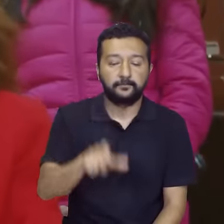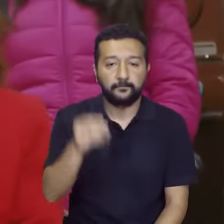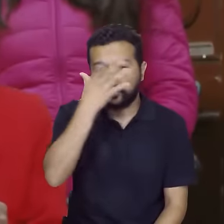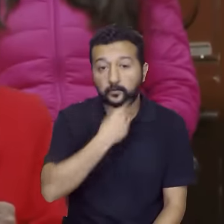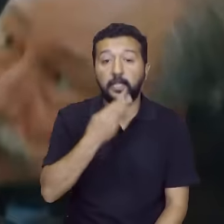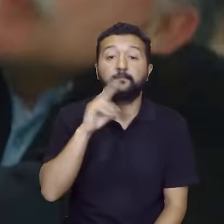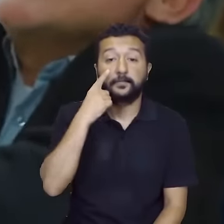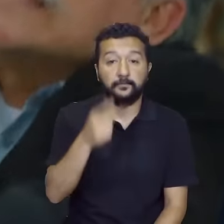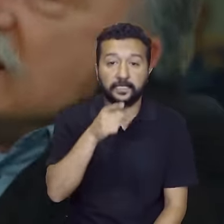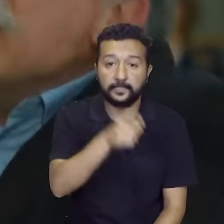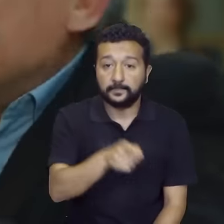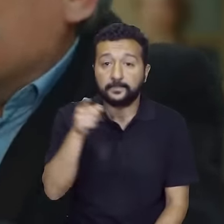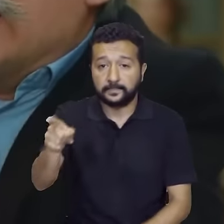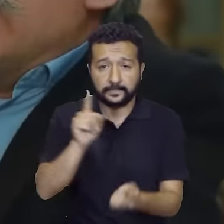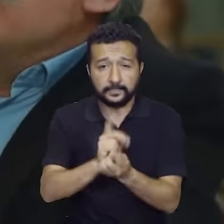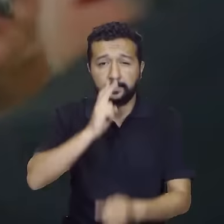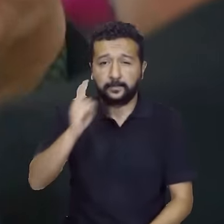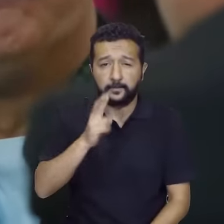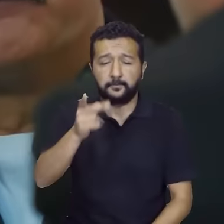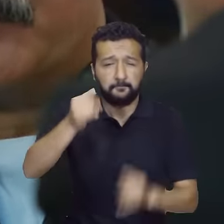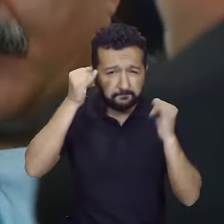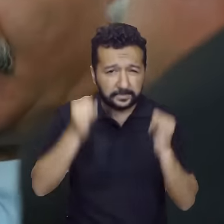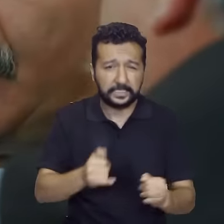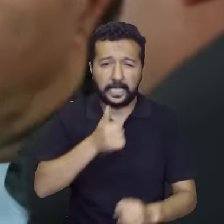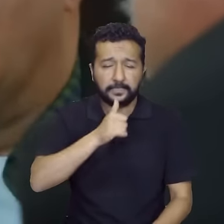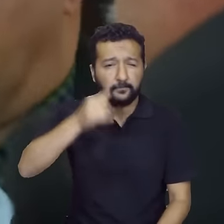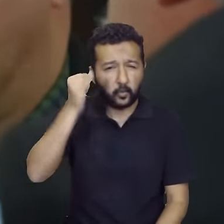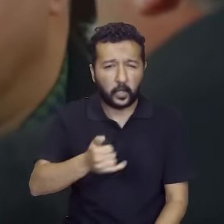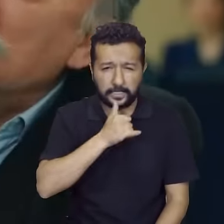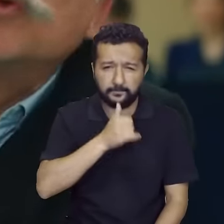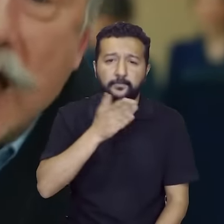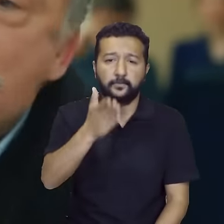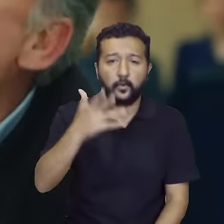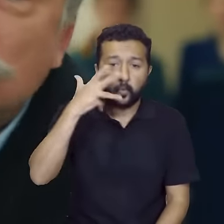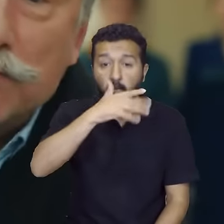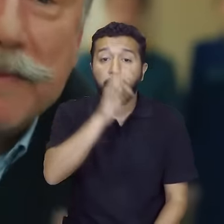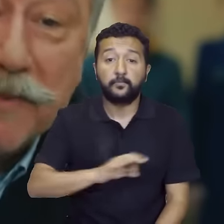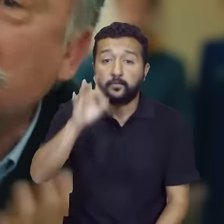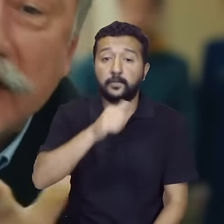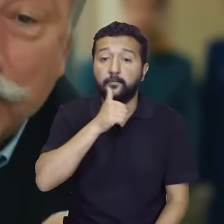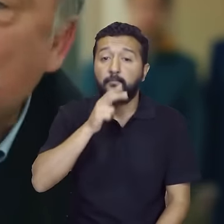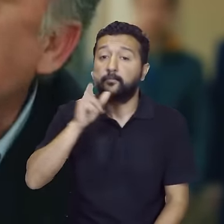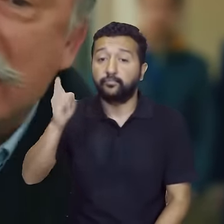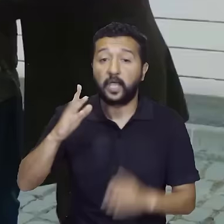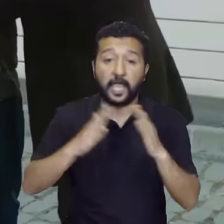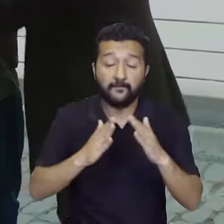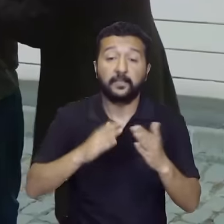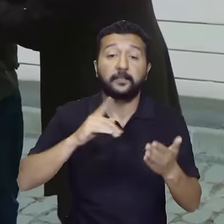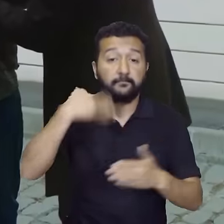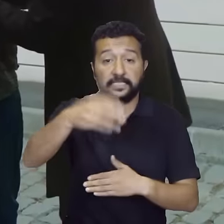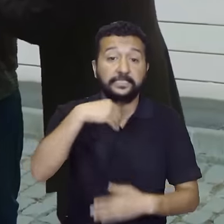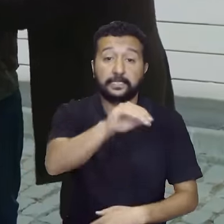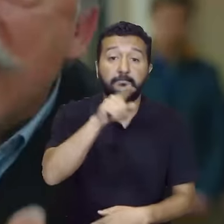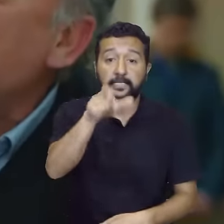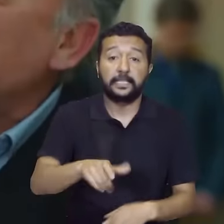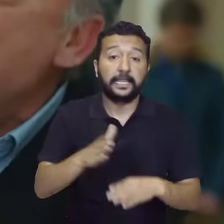güzel ablacığım bak. Ulan sen ne sahtekar, ne düzenbaz, ne adi bir adamsın. Utanmıyor musun babamızın tabulu malını el aleme